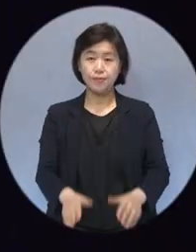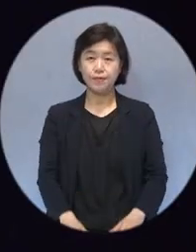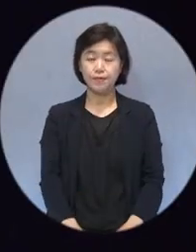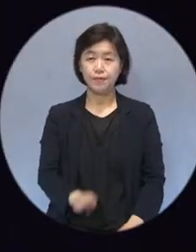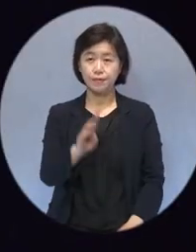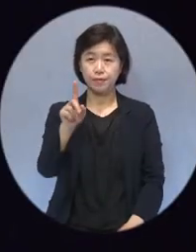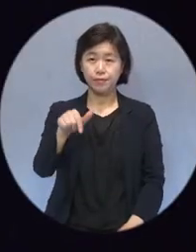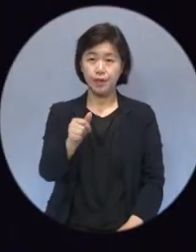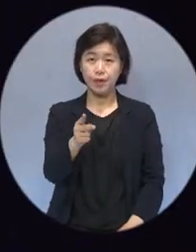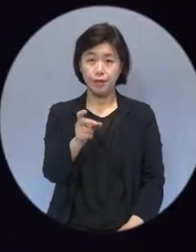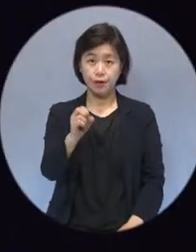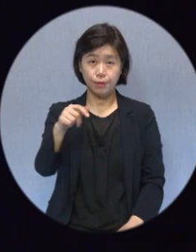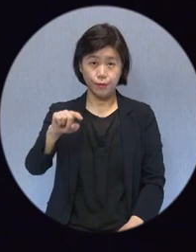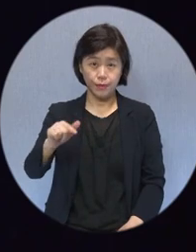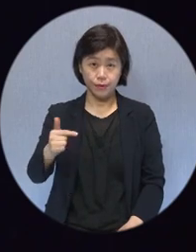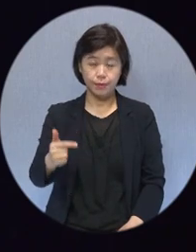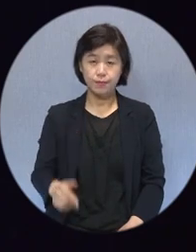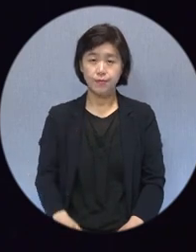박형관.